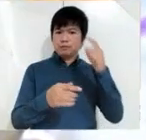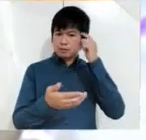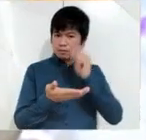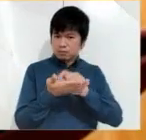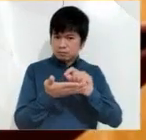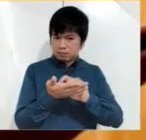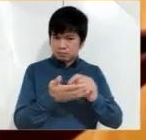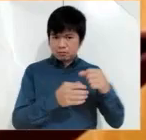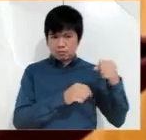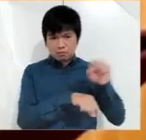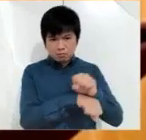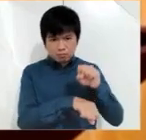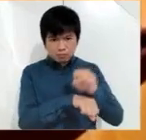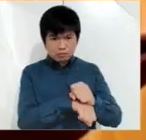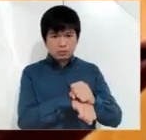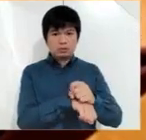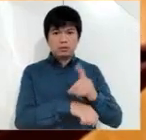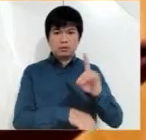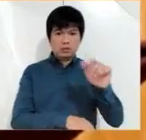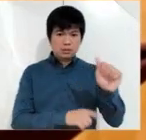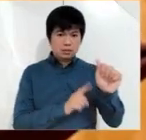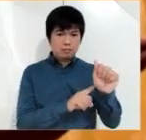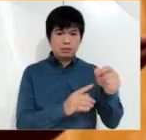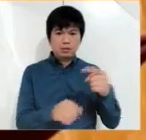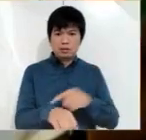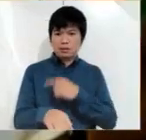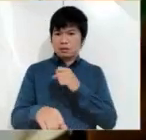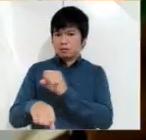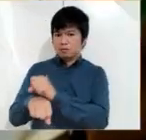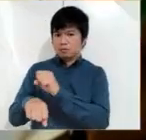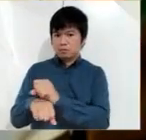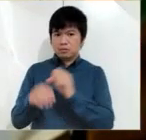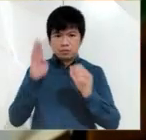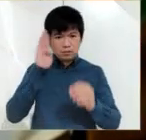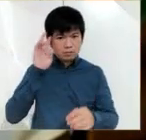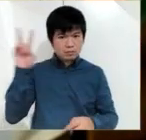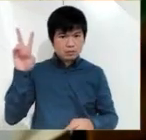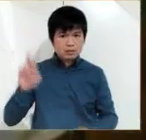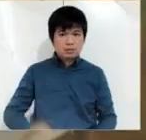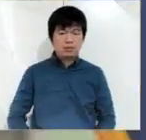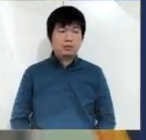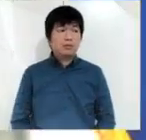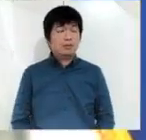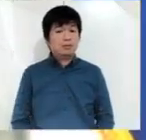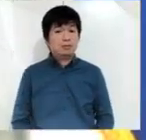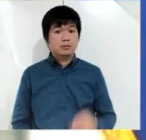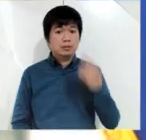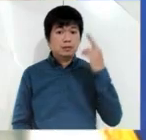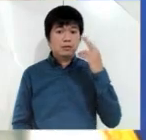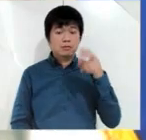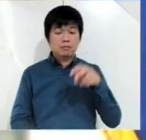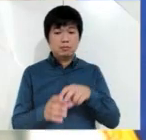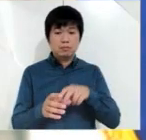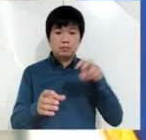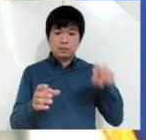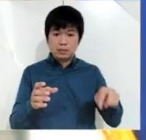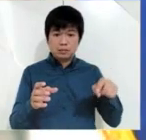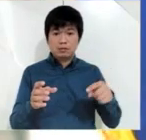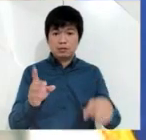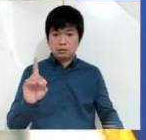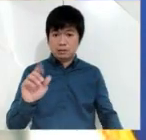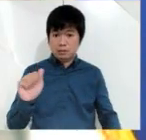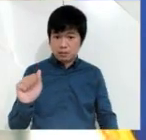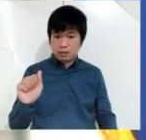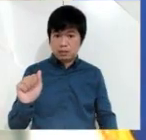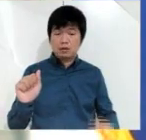matagal pinamahalaan ng mismong Pangulo. The reason that I held on to the position of Secretary of Agriculture was that I